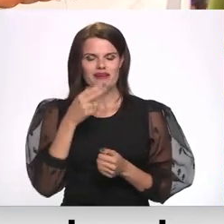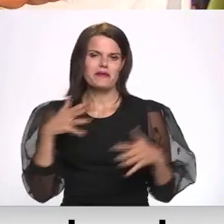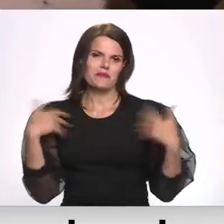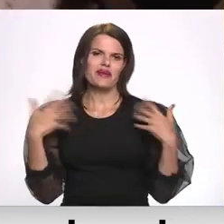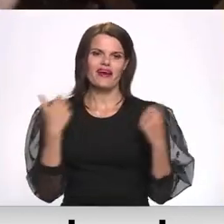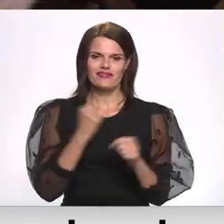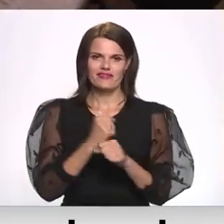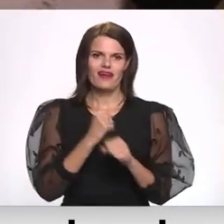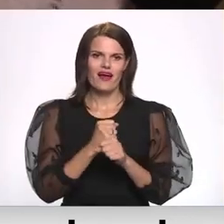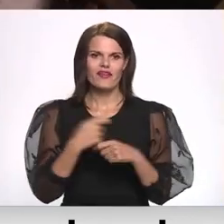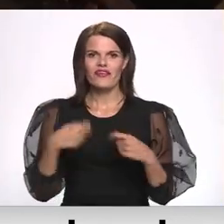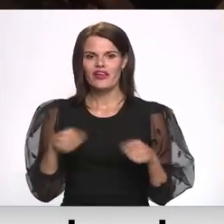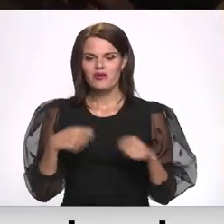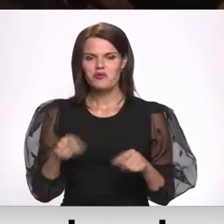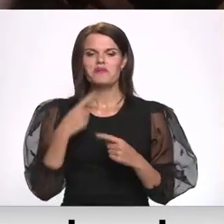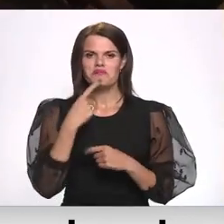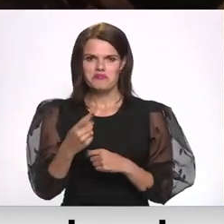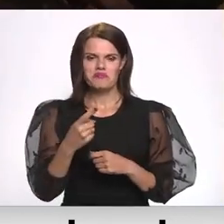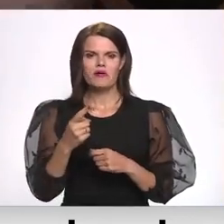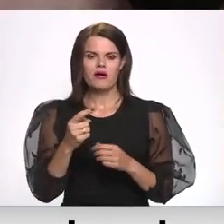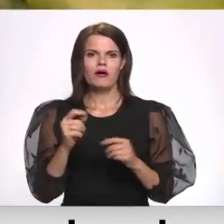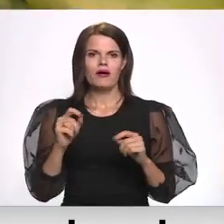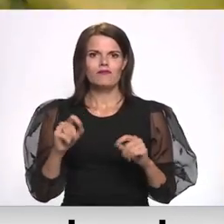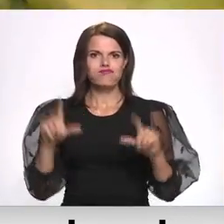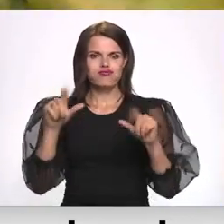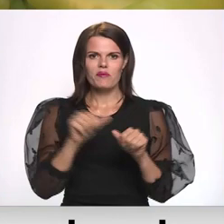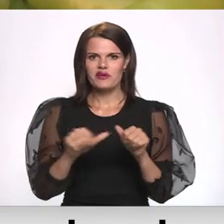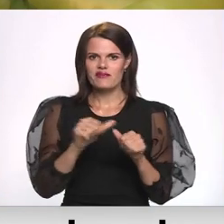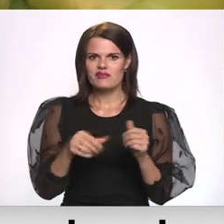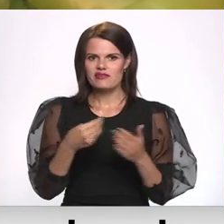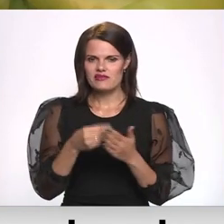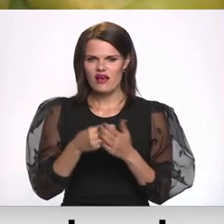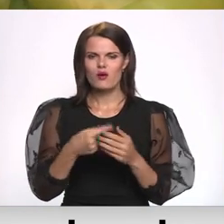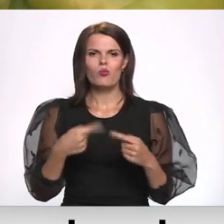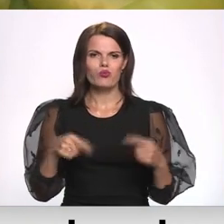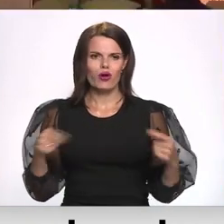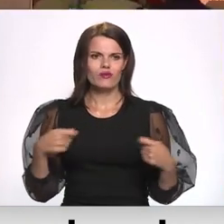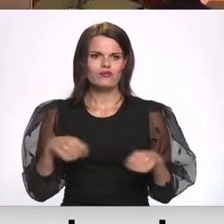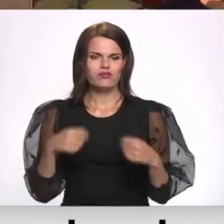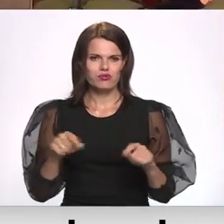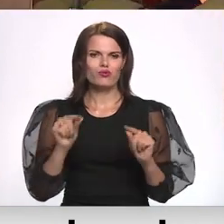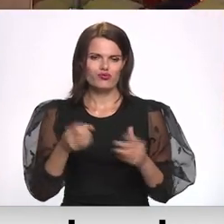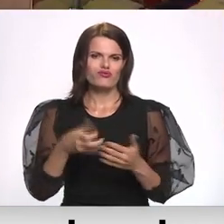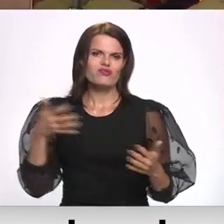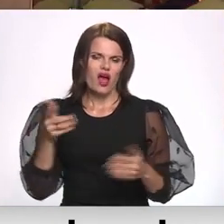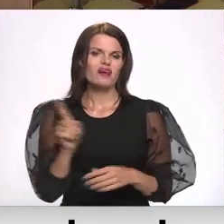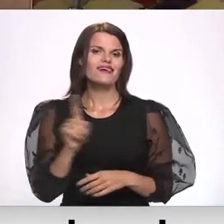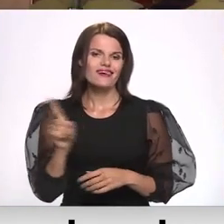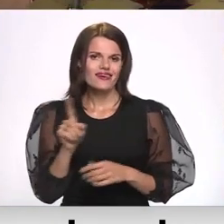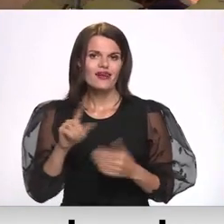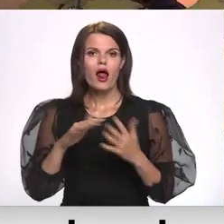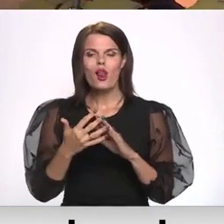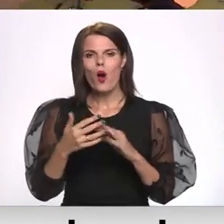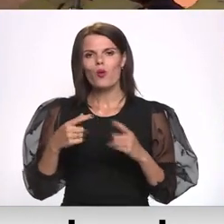strādāt. Kaut arī tirgotāji atzīst paaugstinoties degvielas cenām, produkcija šoruden ir dārgāka,